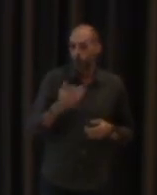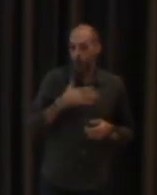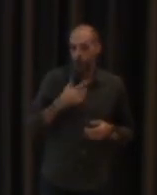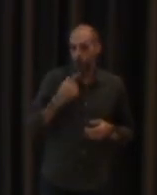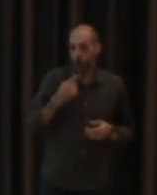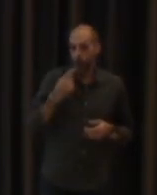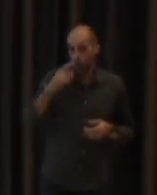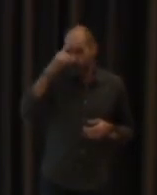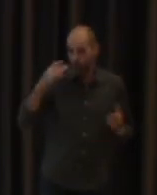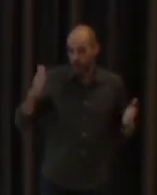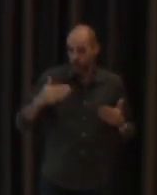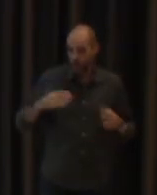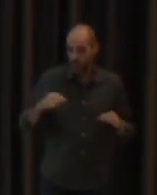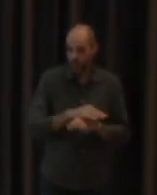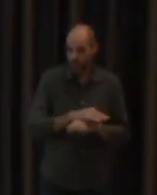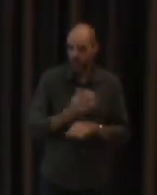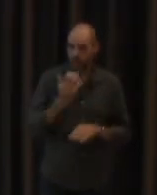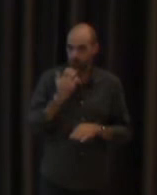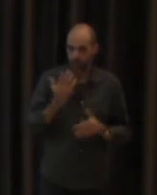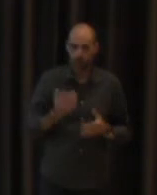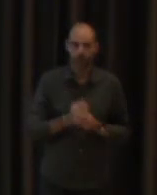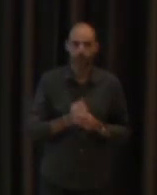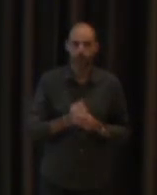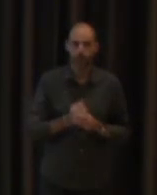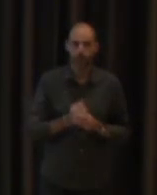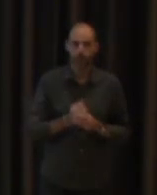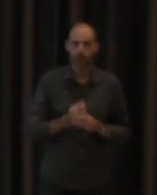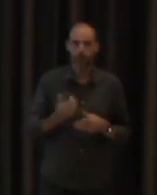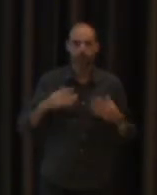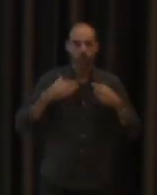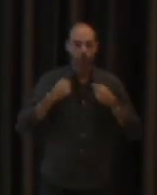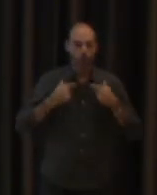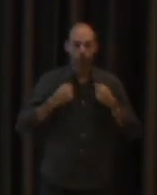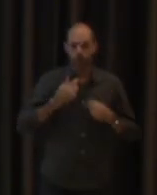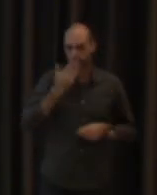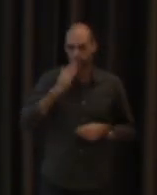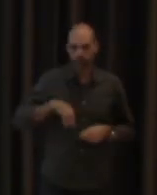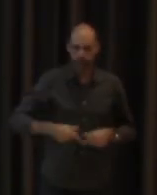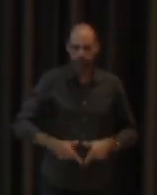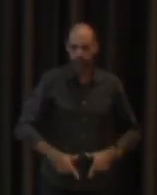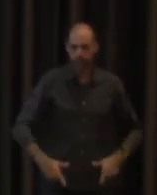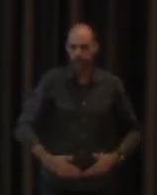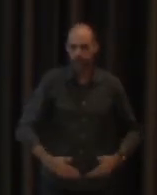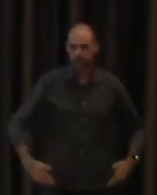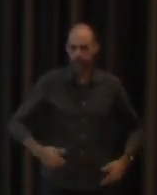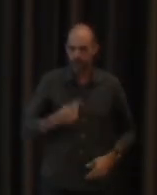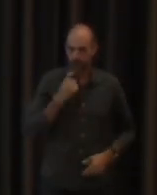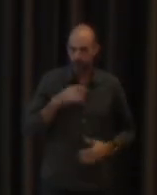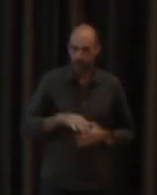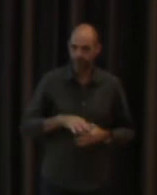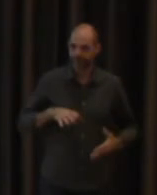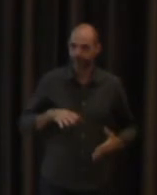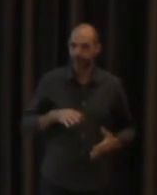ser no animats. Mireu els exemples de 8. Aquesta brusa no se diu gaire amb la faldilla vermella. A dir-se és un predicat que